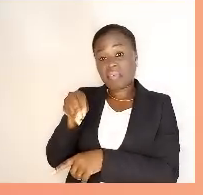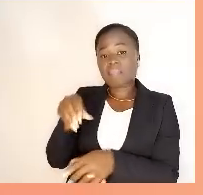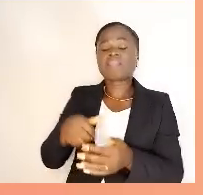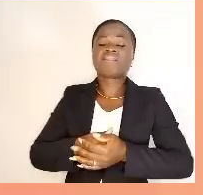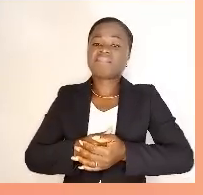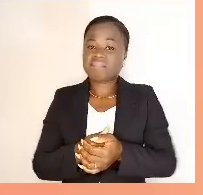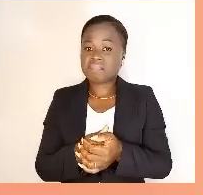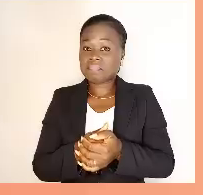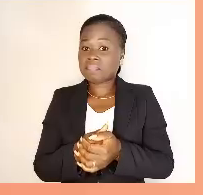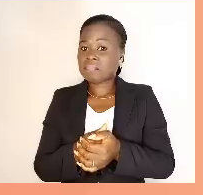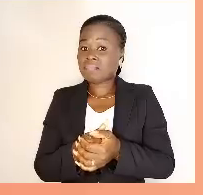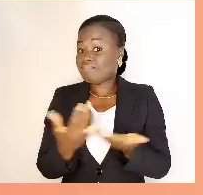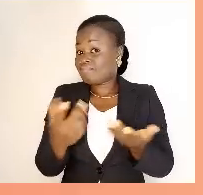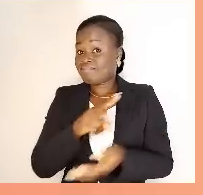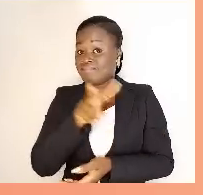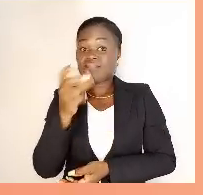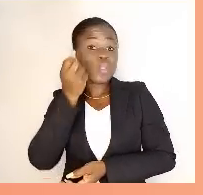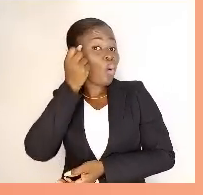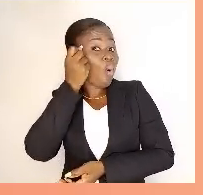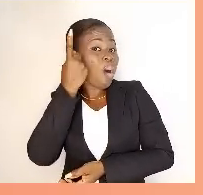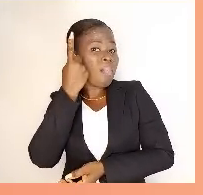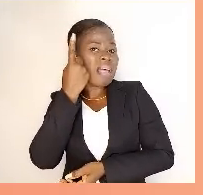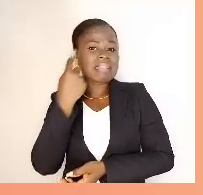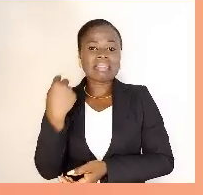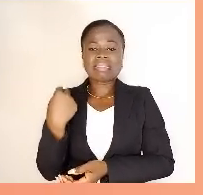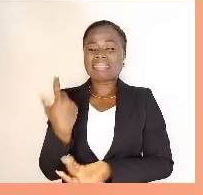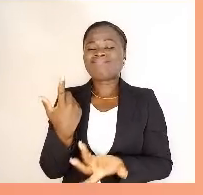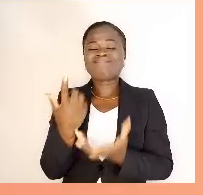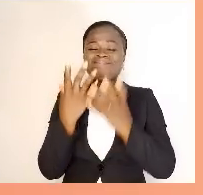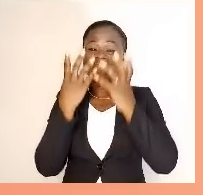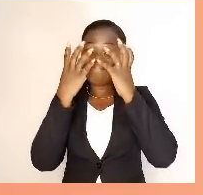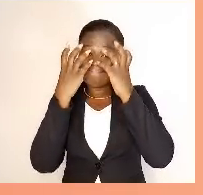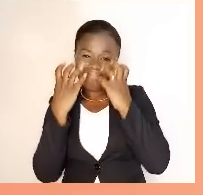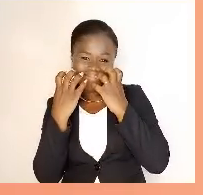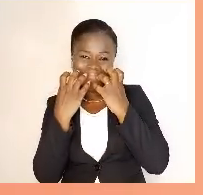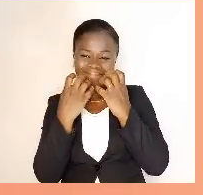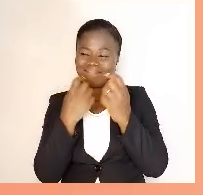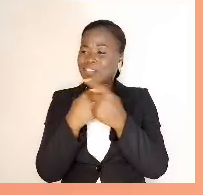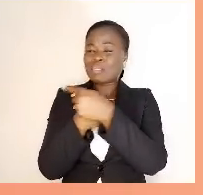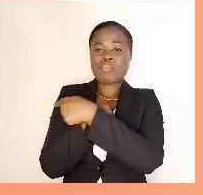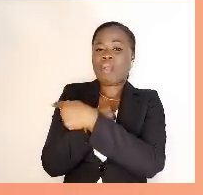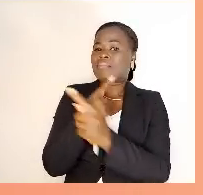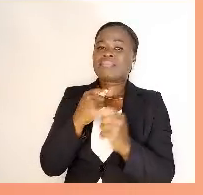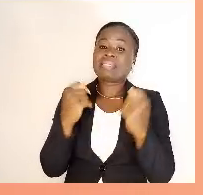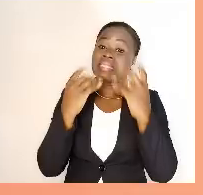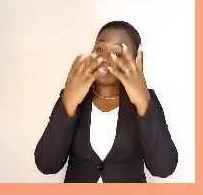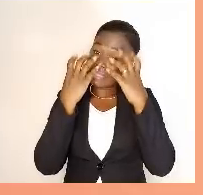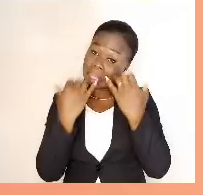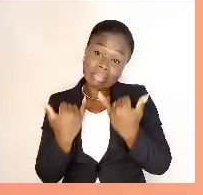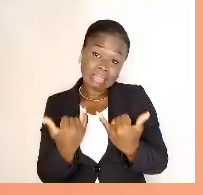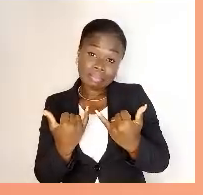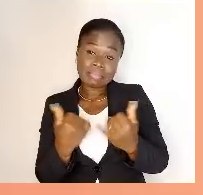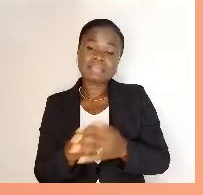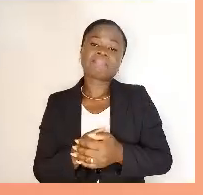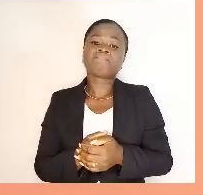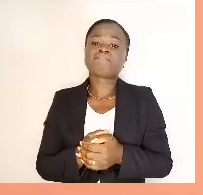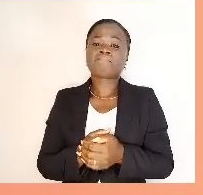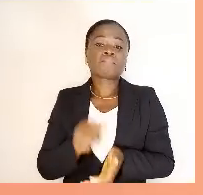en Afrique. Vous aurez donc compris la tristesse et la douleur qui sont